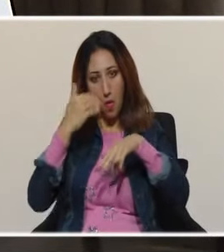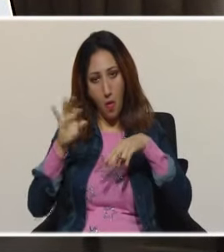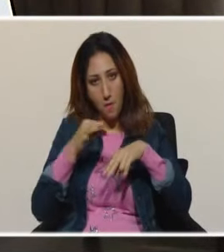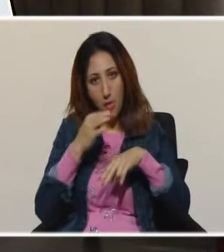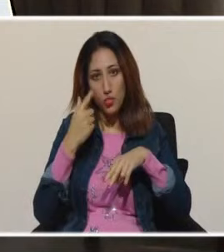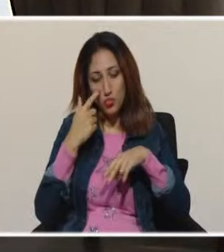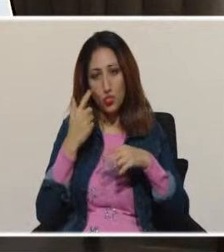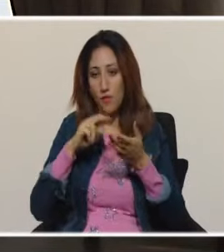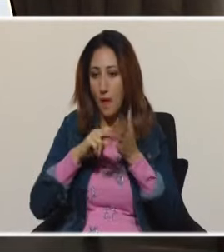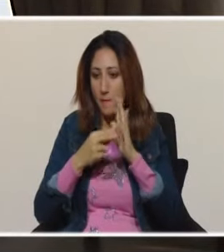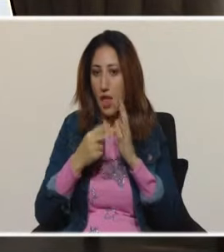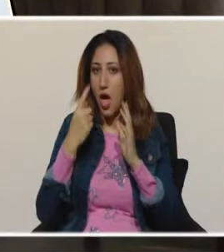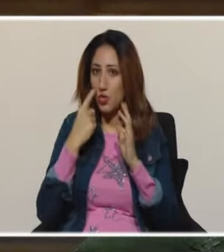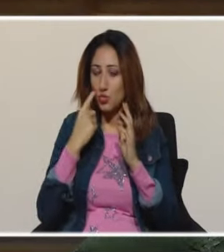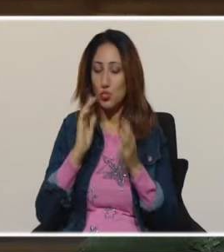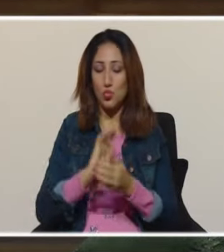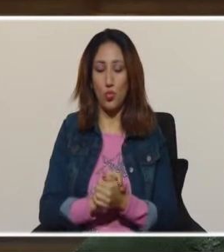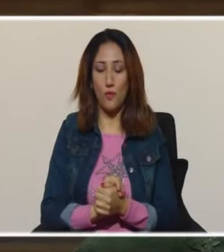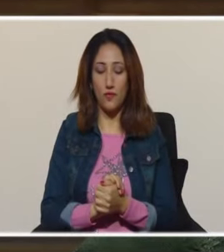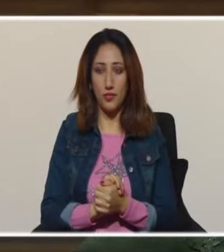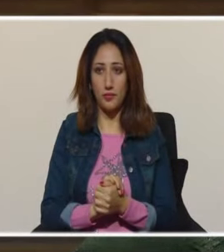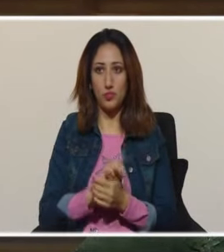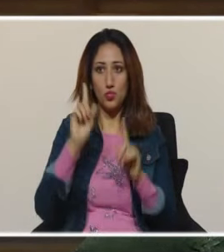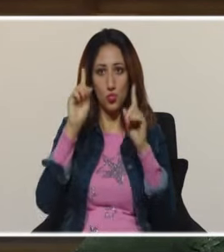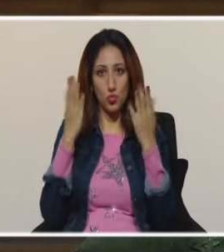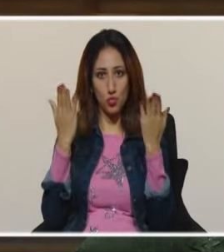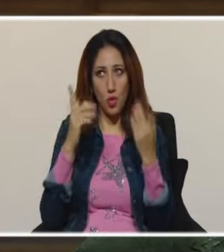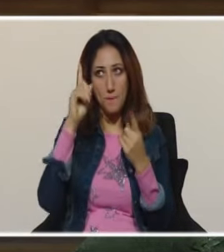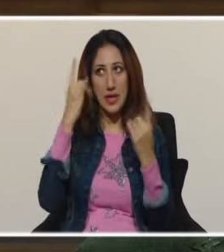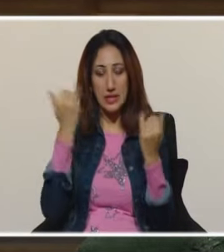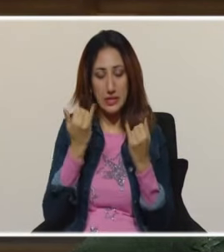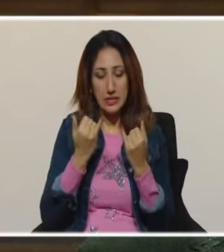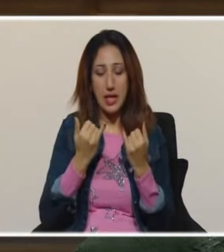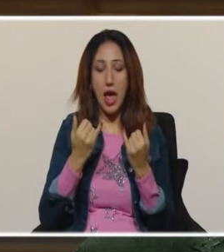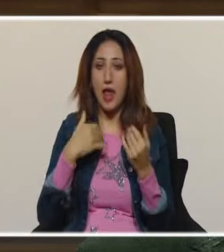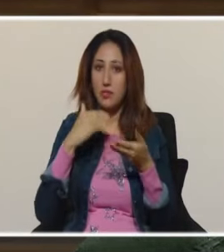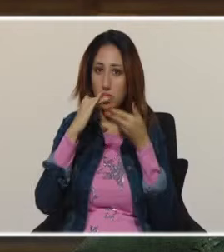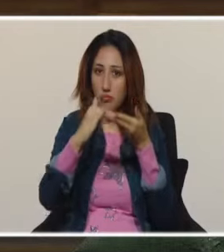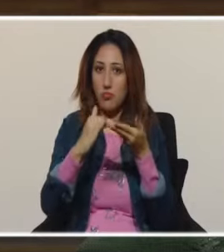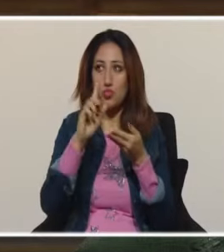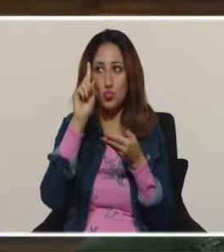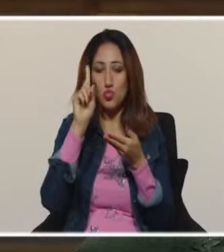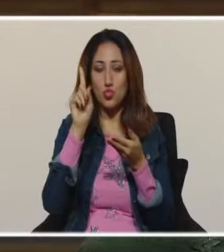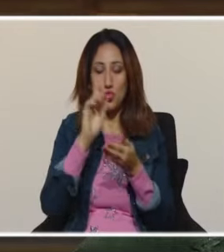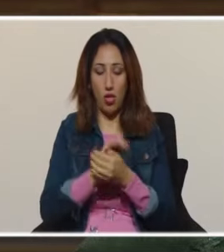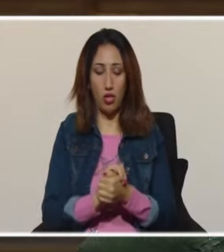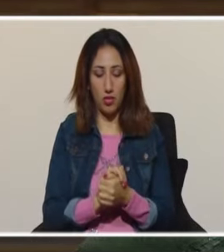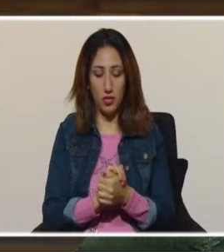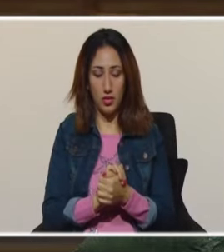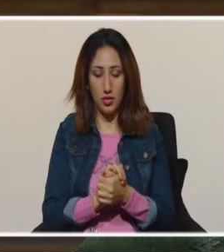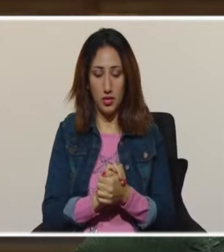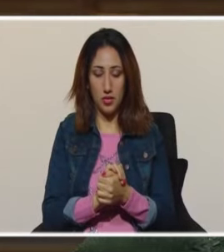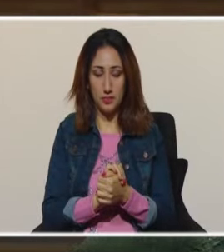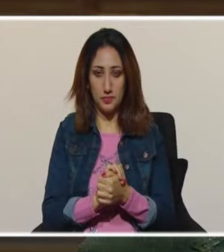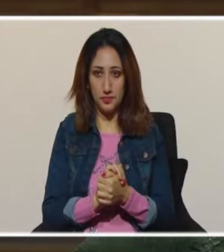احتياجك ايه بالظبط وايه اللي انت محتاج له، وان شاء الله باذن الله ربنا يعني يقدرنا ونقدر نساهم في موضوع علاجك ان شاء الله باذن الله. ان شاء